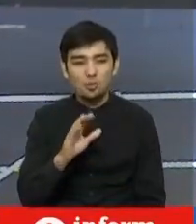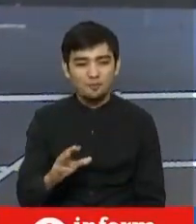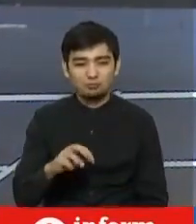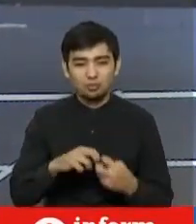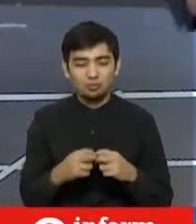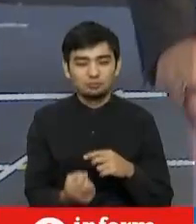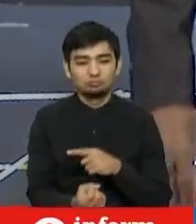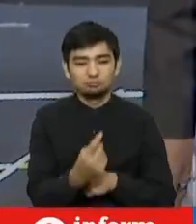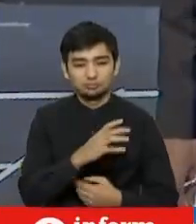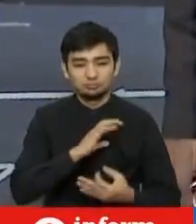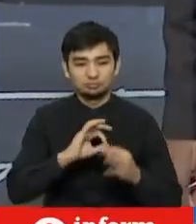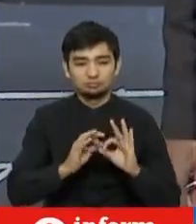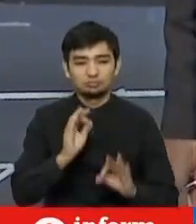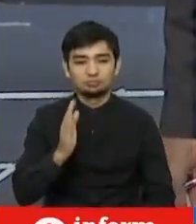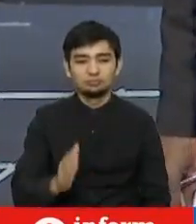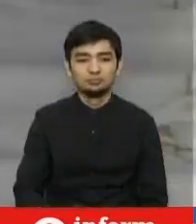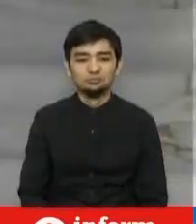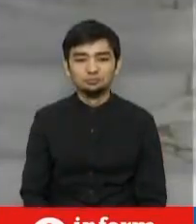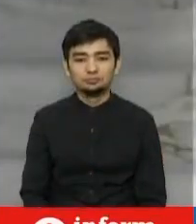Подробнее расскажет Эльмира Ержанова.